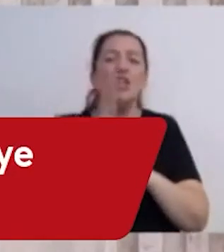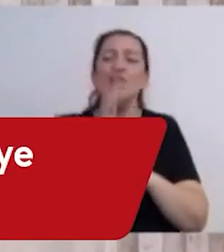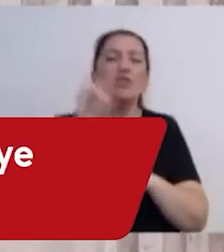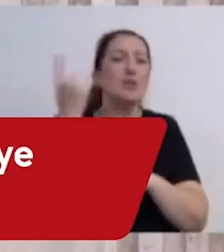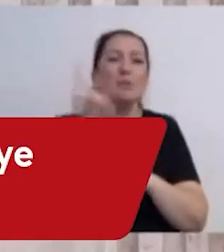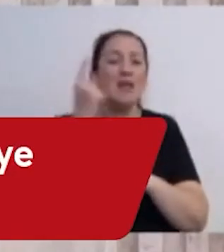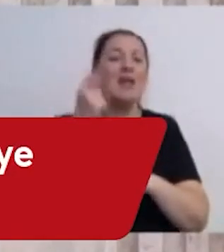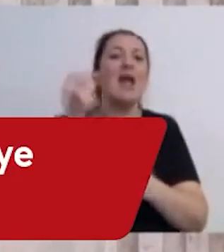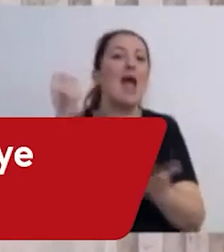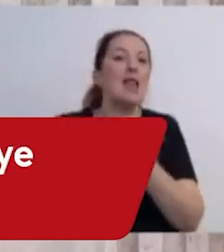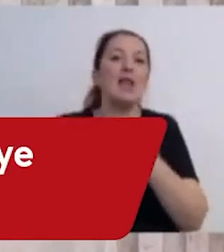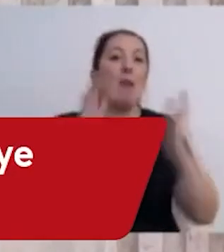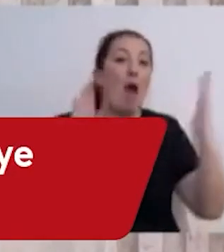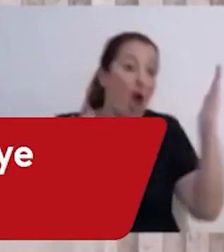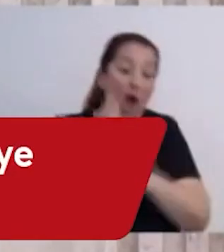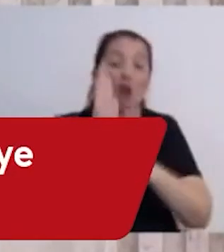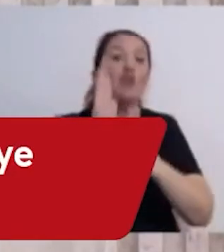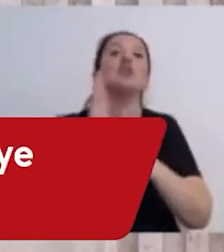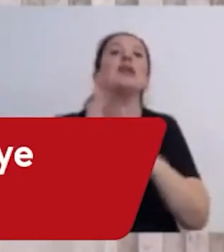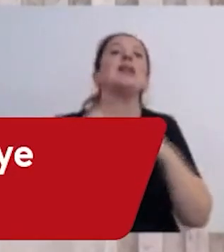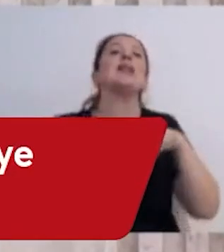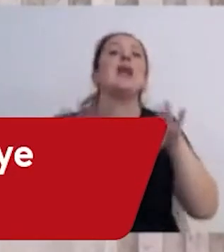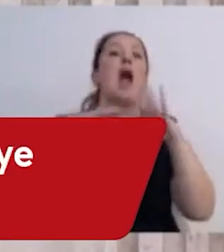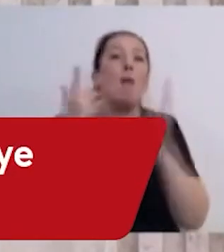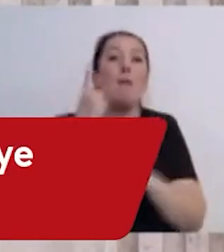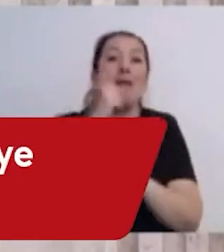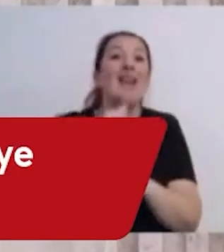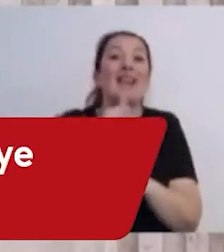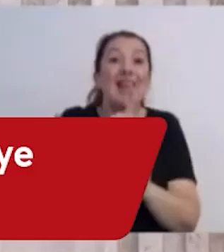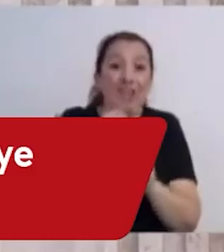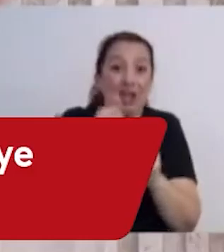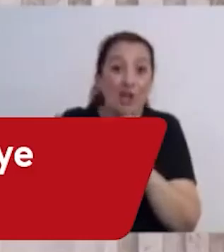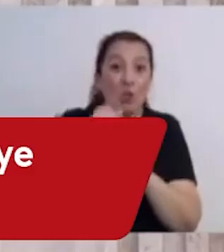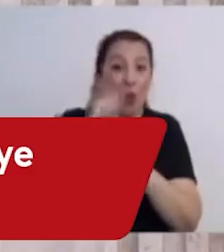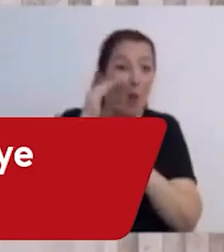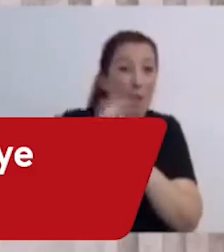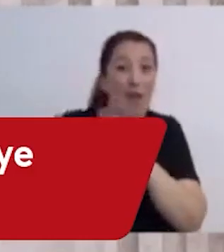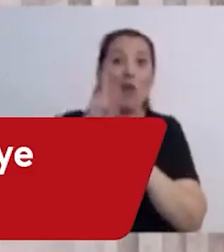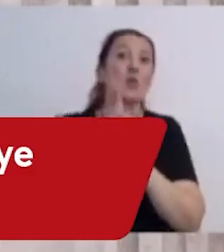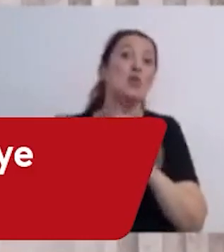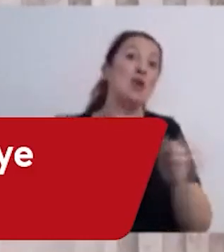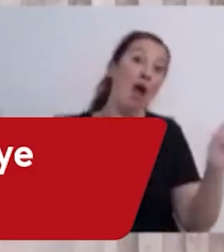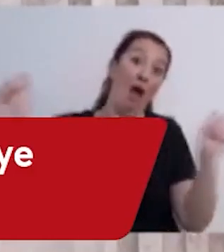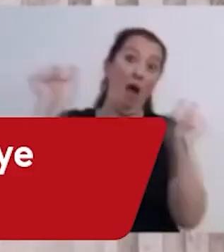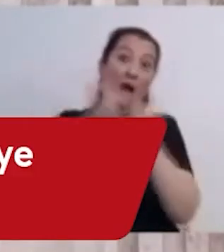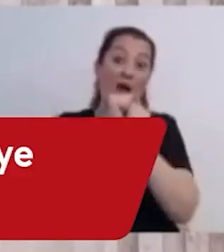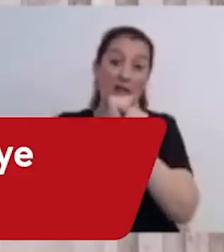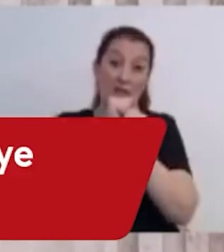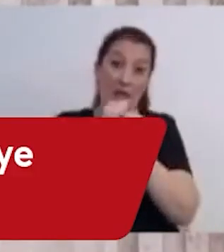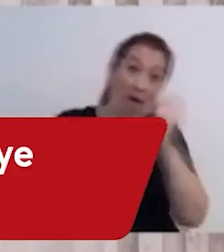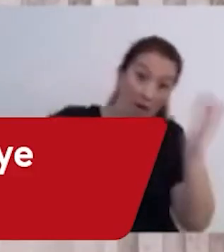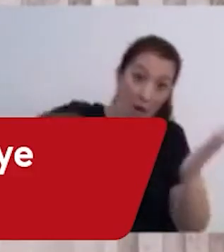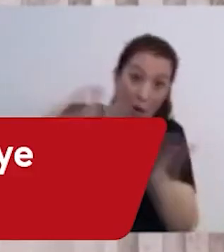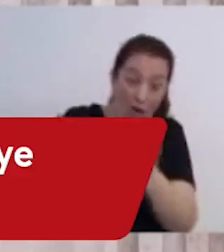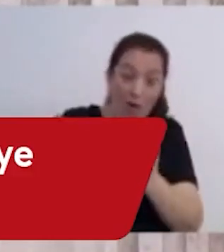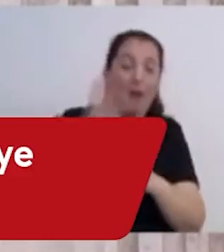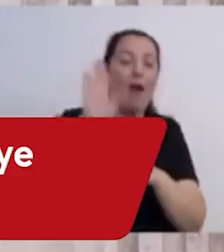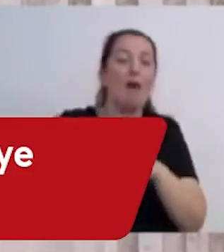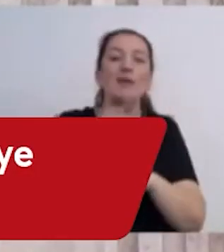karşı gelmezler. Ama 1 liralık işi bu millete 100 katı geçirirsen buna itiraz